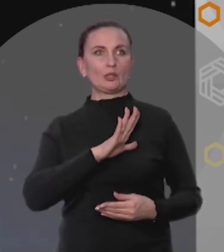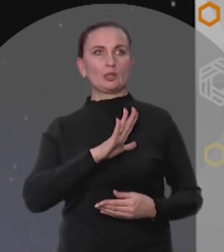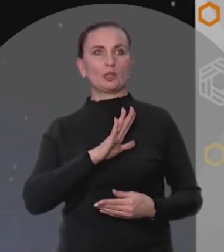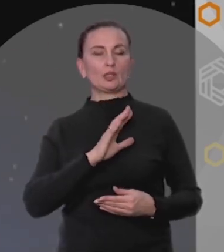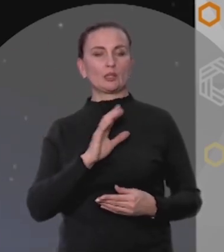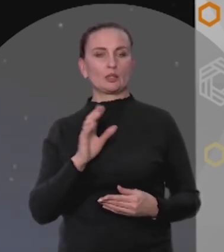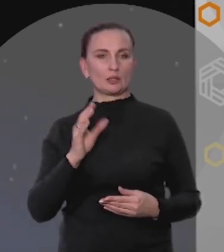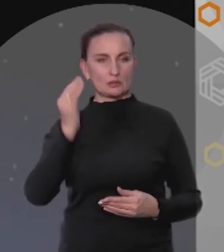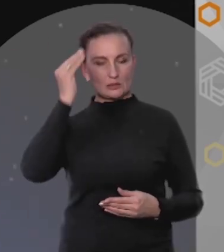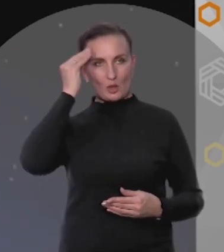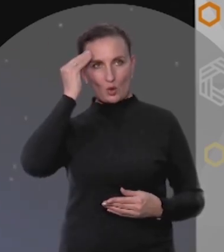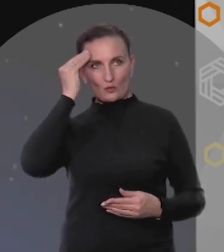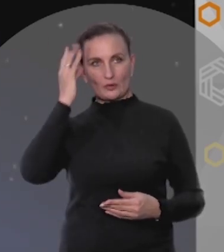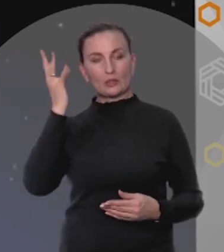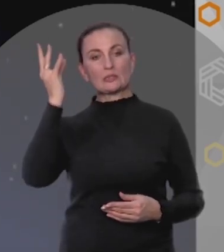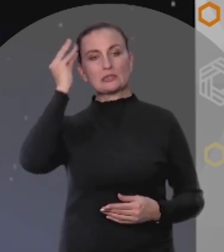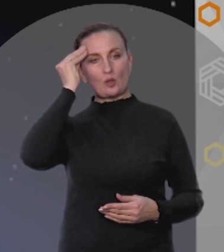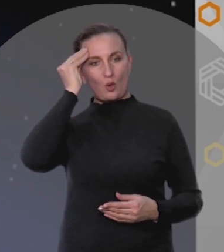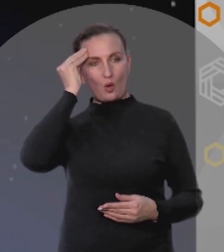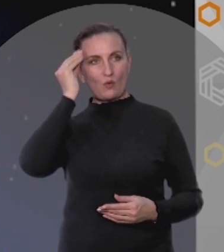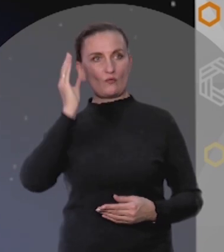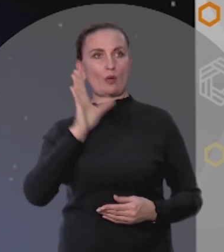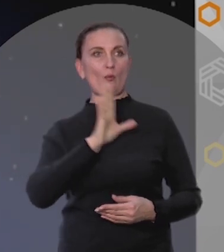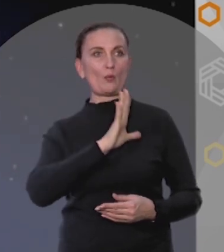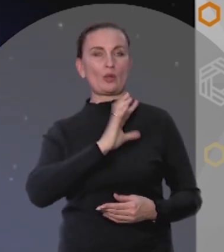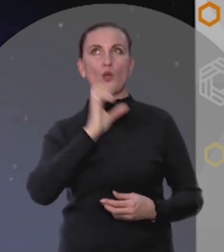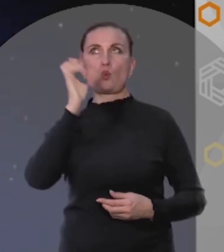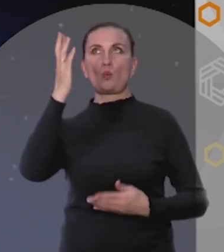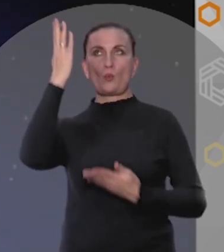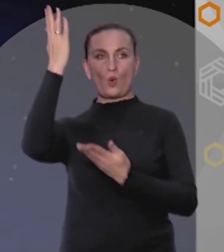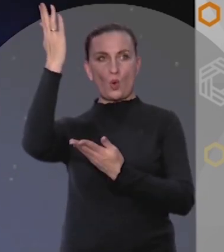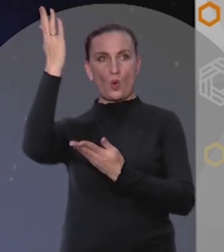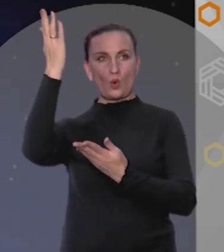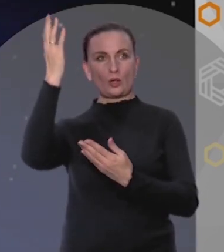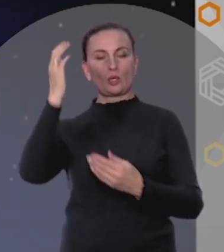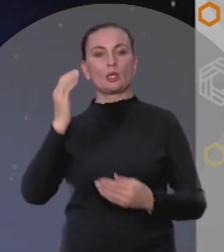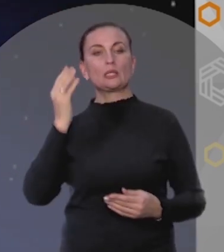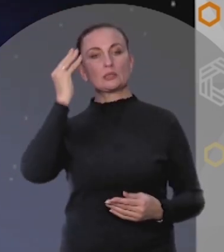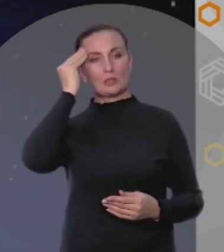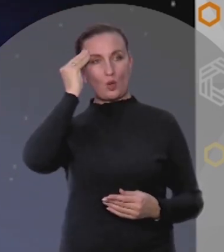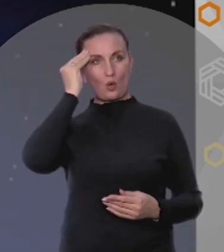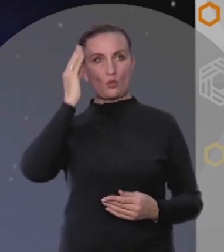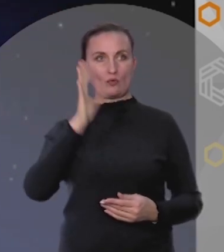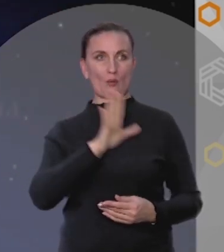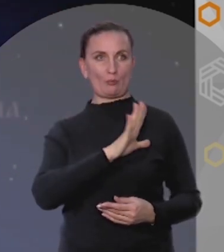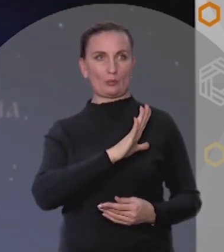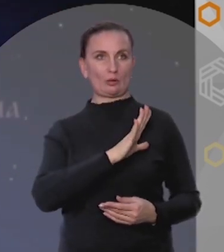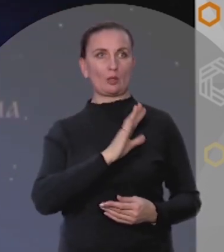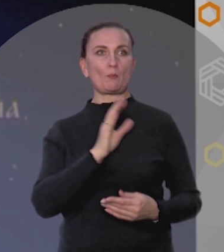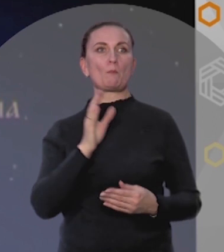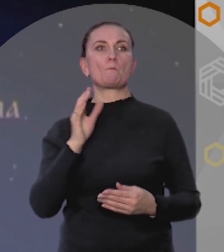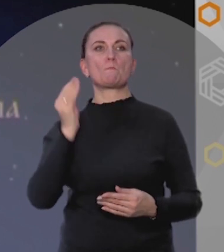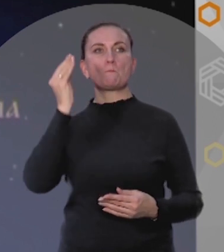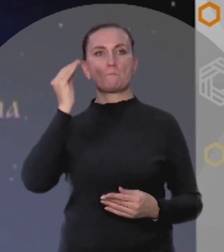Вначале было слово, и слово было у Бога, и слово